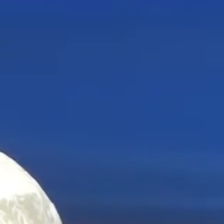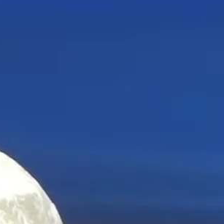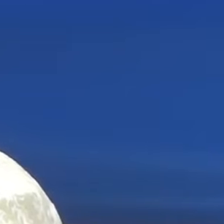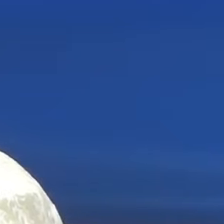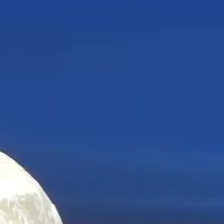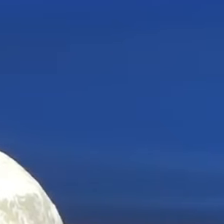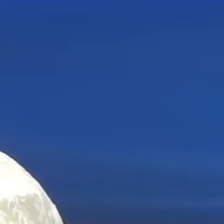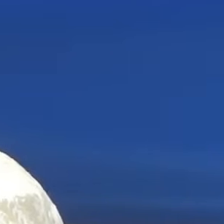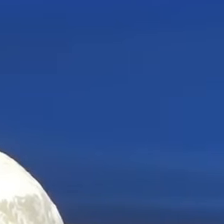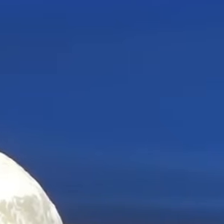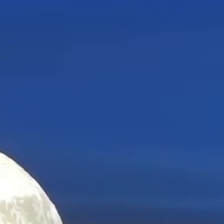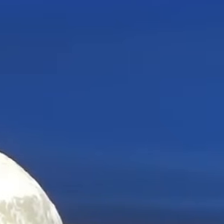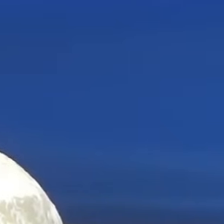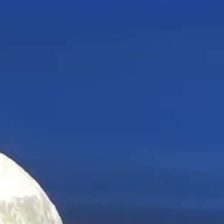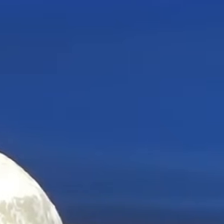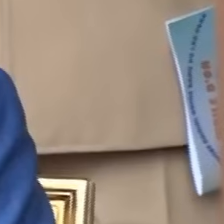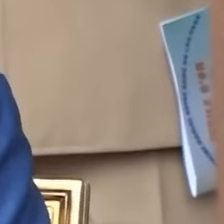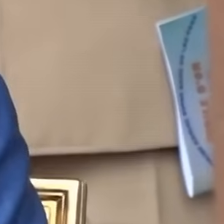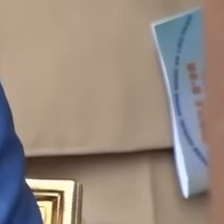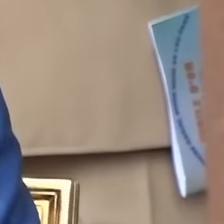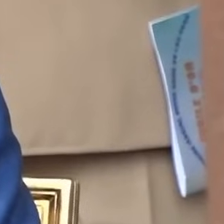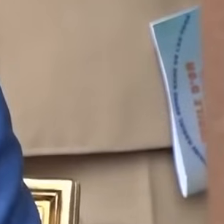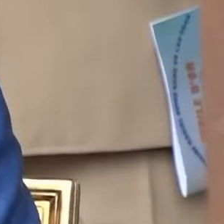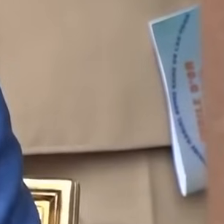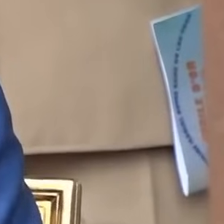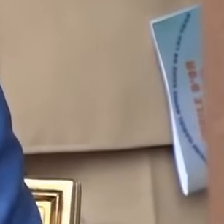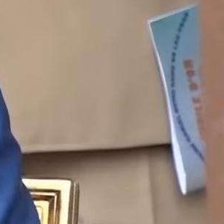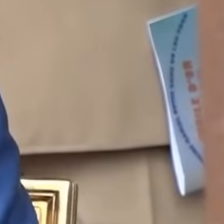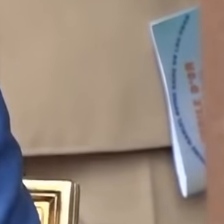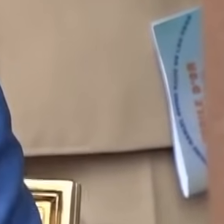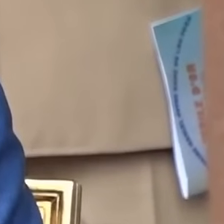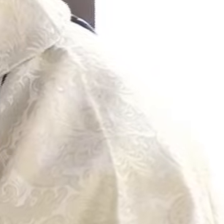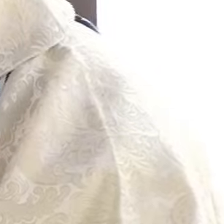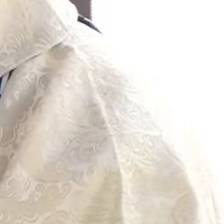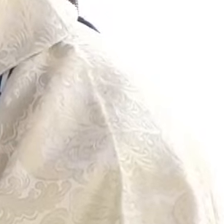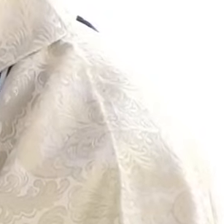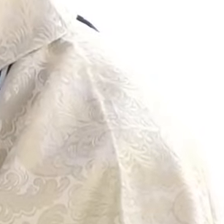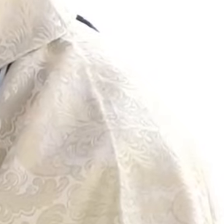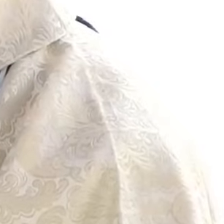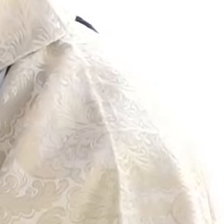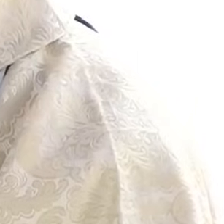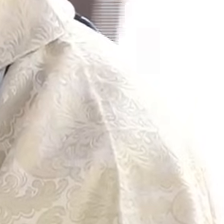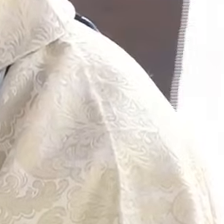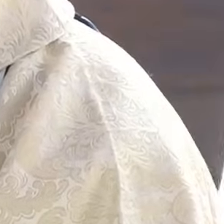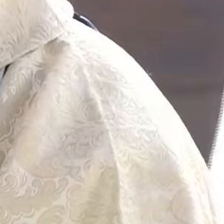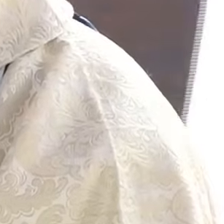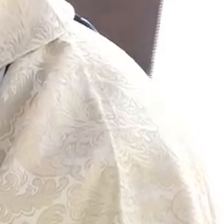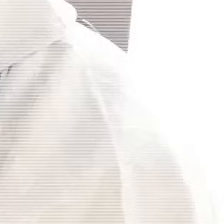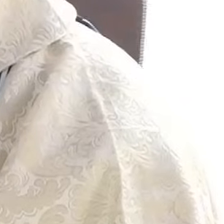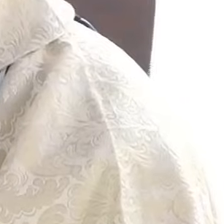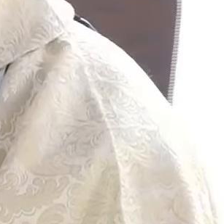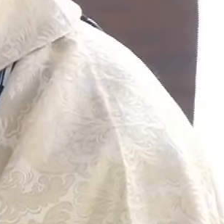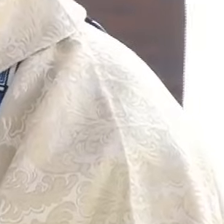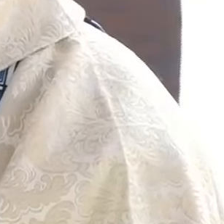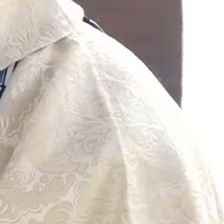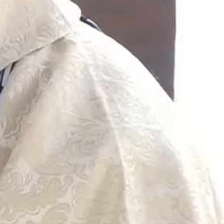un sérieux examen de conscience. Votre présence non seulement honore l'Église catholique et notre diocèse,